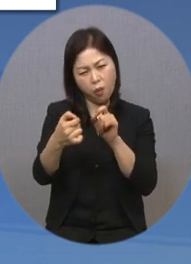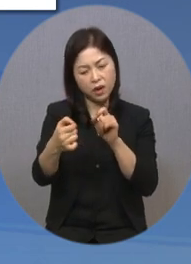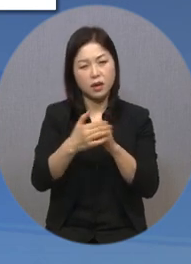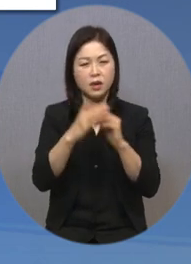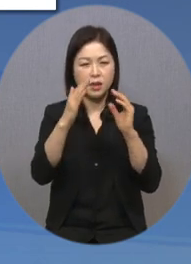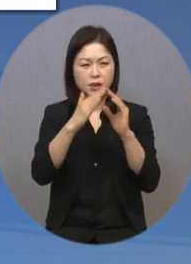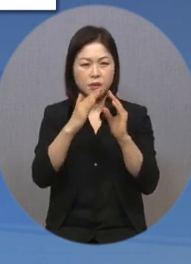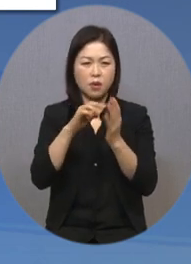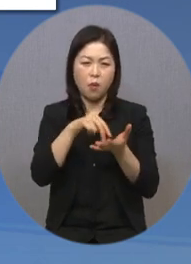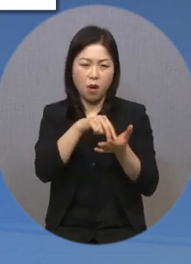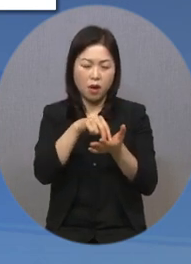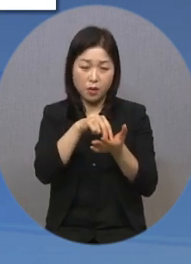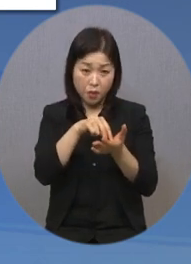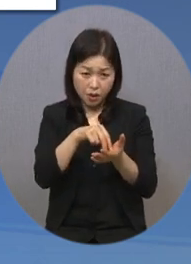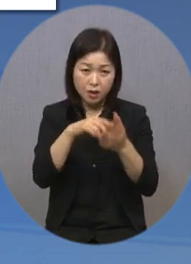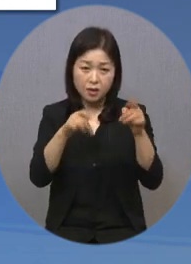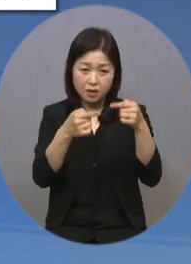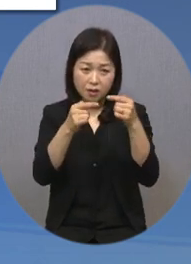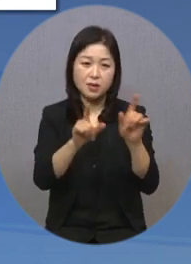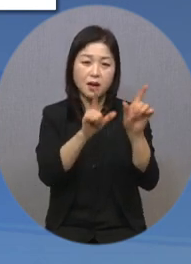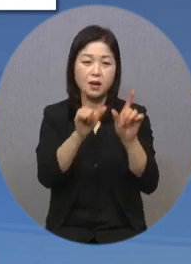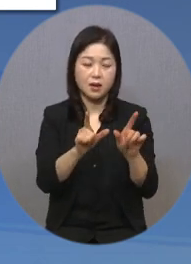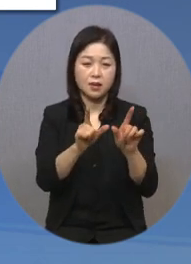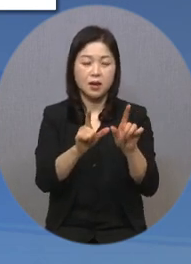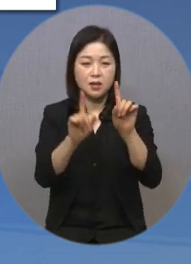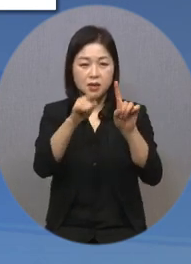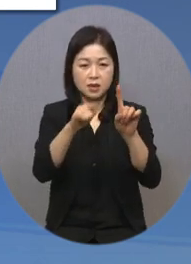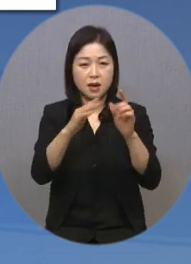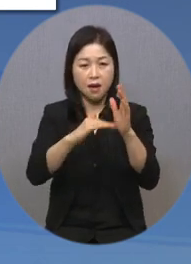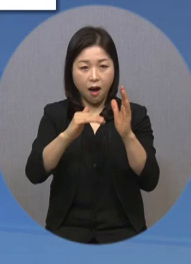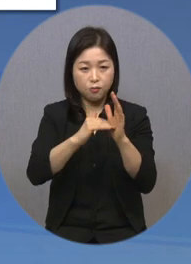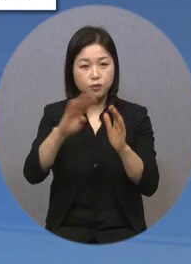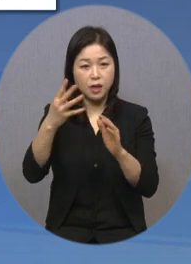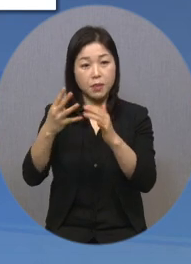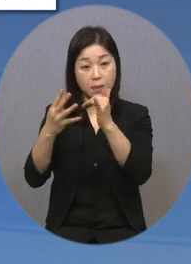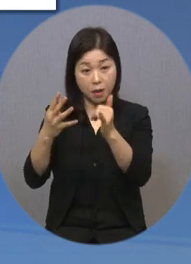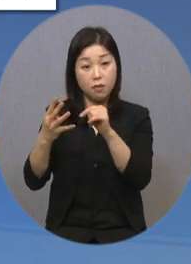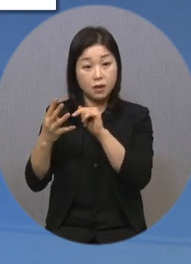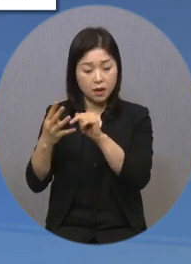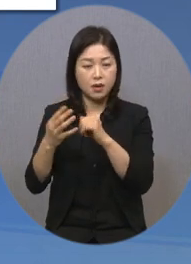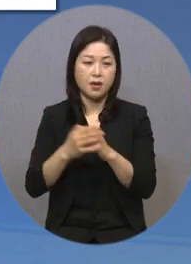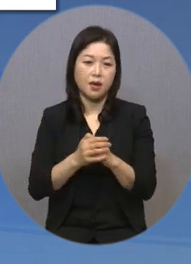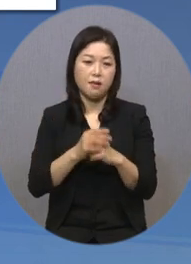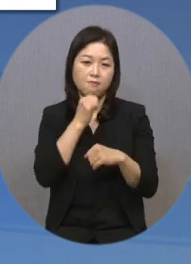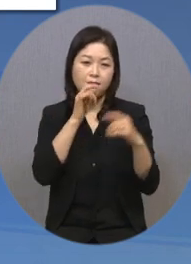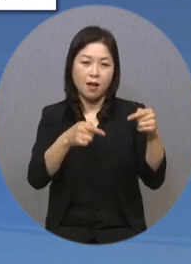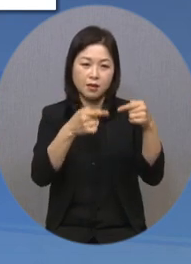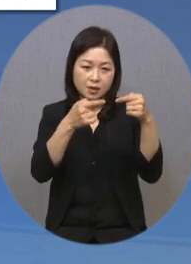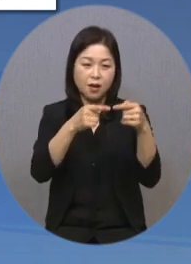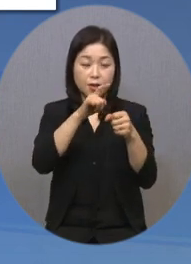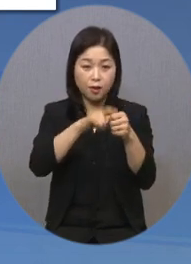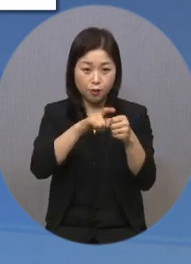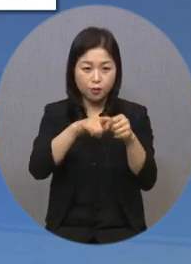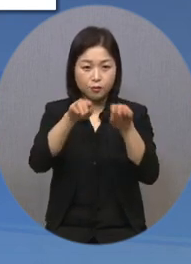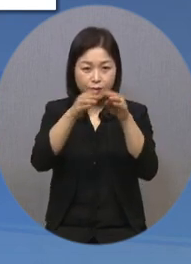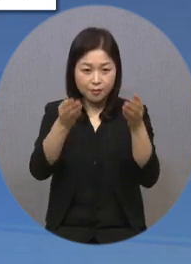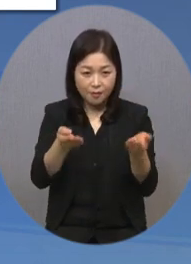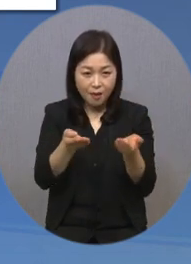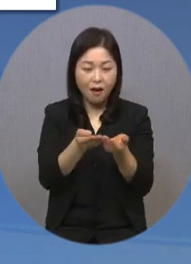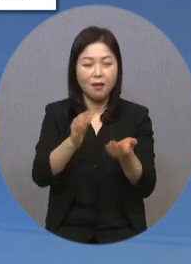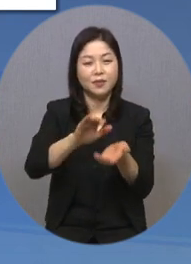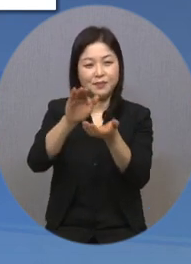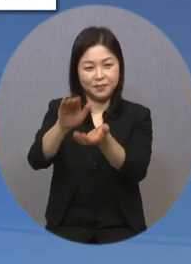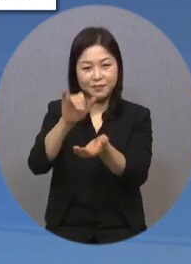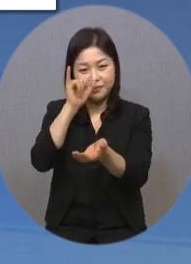집에서 외롭게 명절 연휴를 보내는 1인 가구 총 400명을 위해 새해맞이 떡국 밀키트를 지난 24일